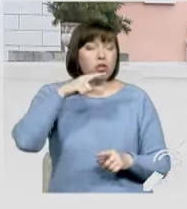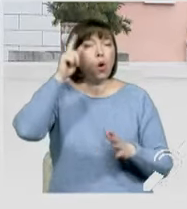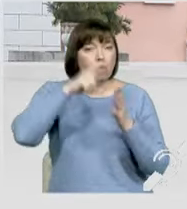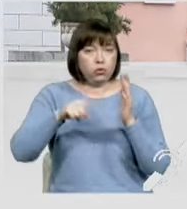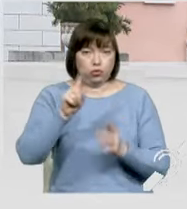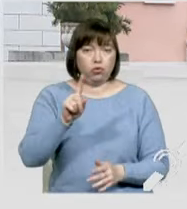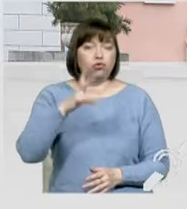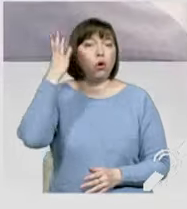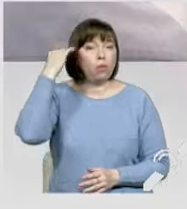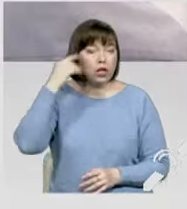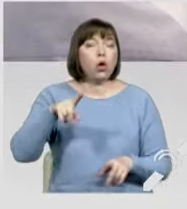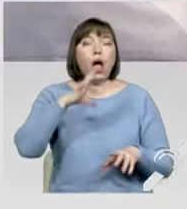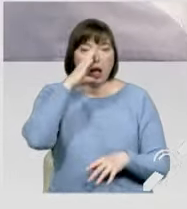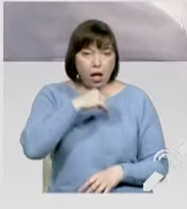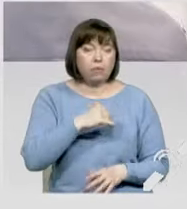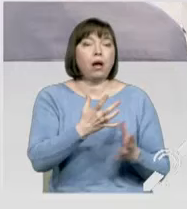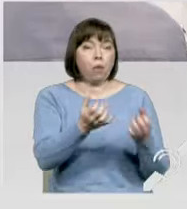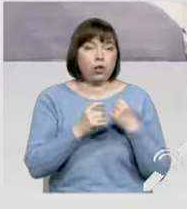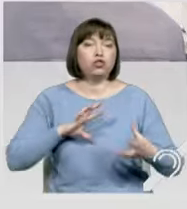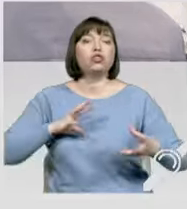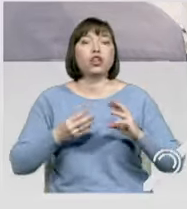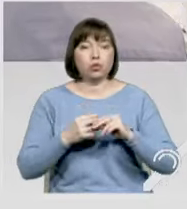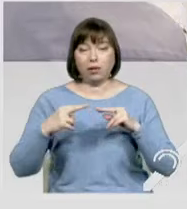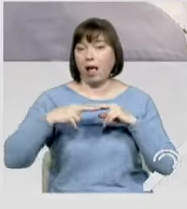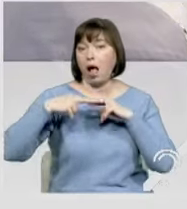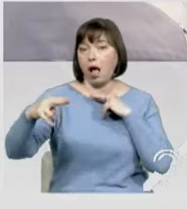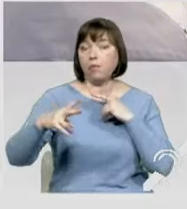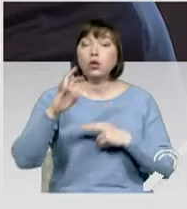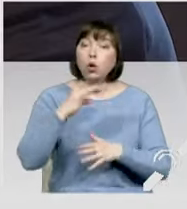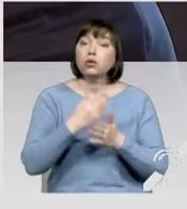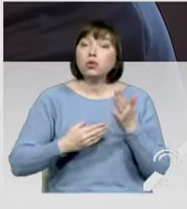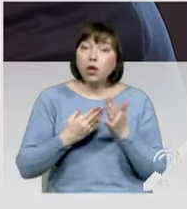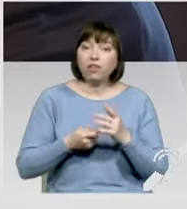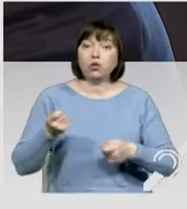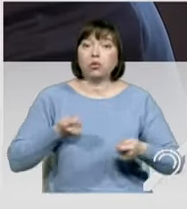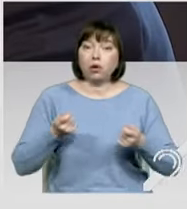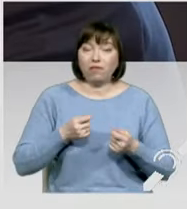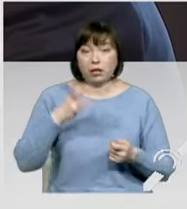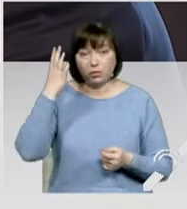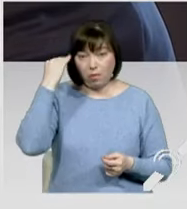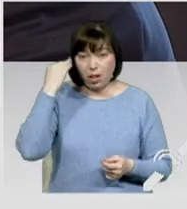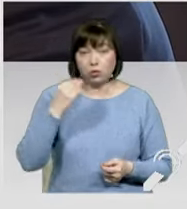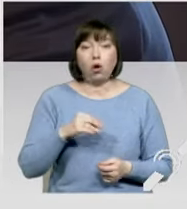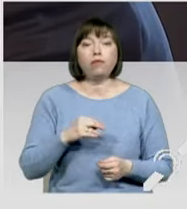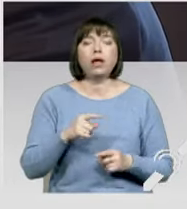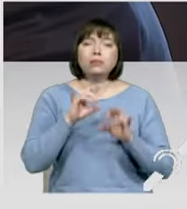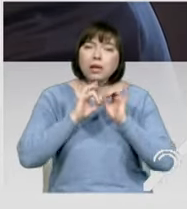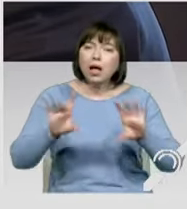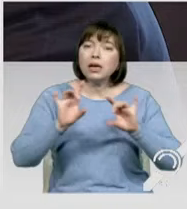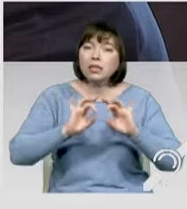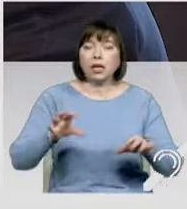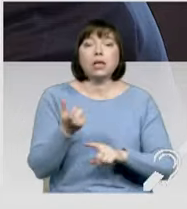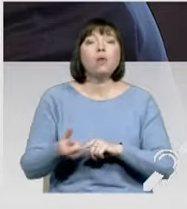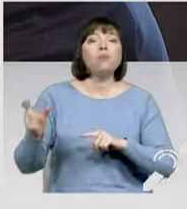și Republica Moldova va putea obține rezultate similare, dar le recomandă autorităților de la Chișinău să le vorbească mai